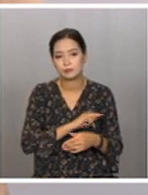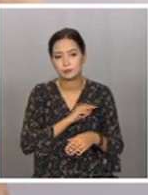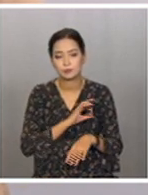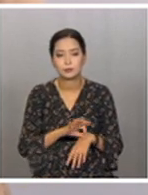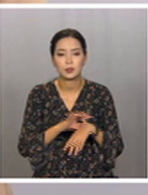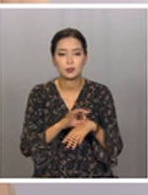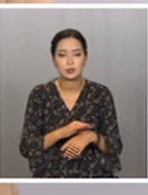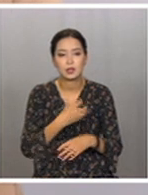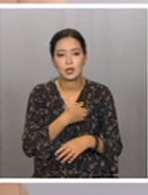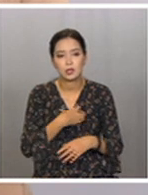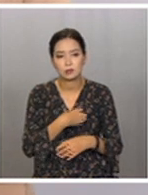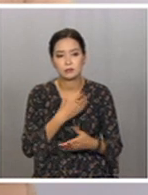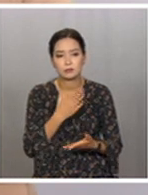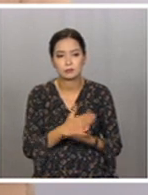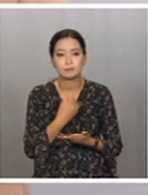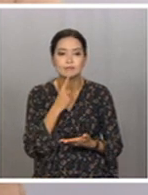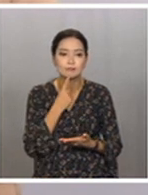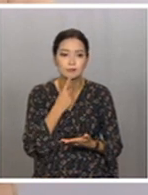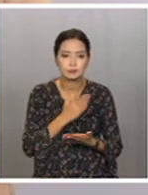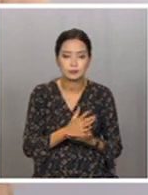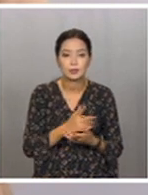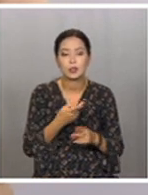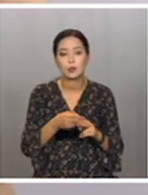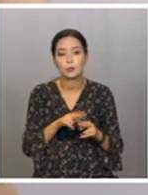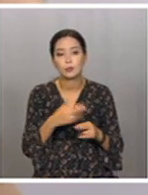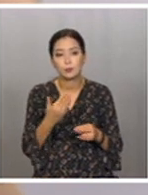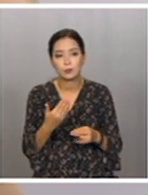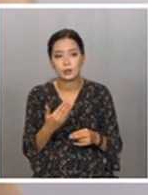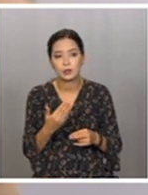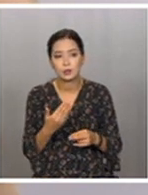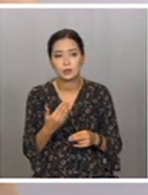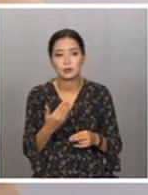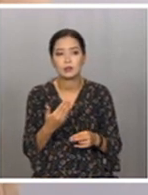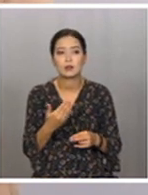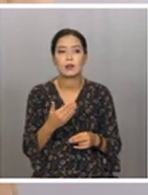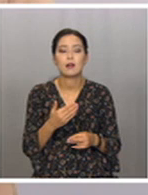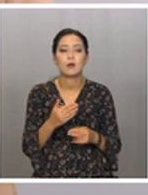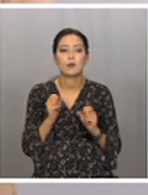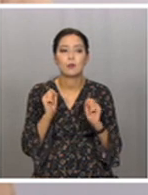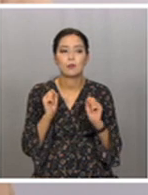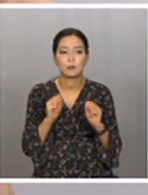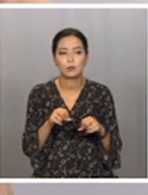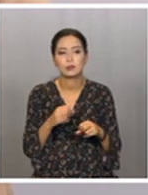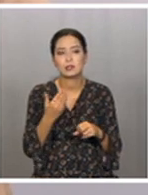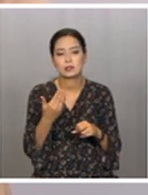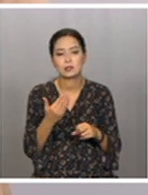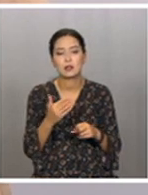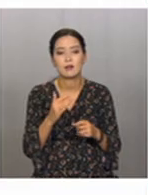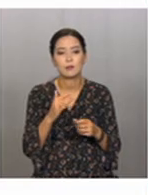қолдану қажеттігі туындайды. Мұндай жағдайда бізге виртуалды машина